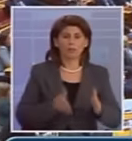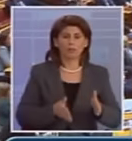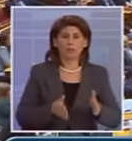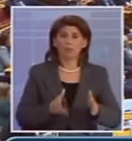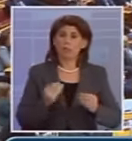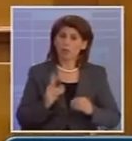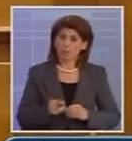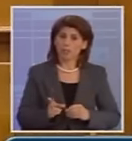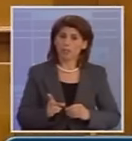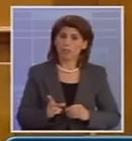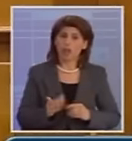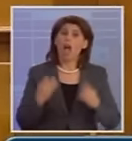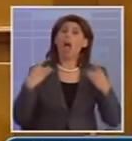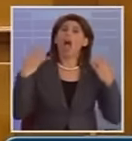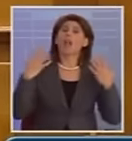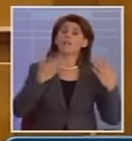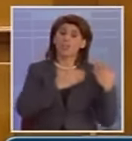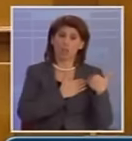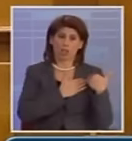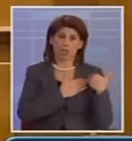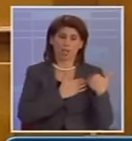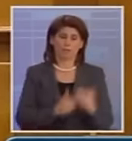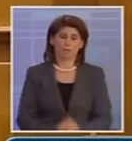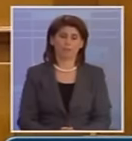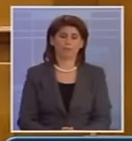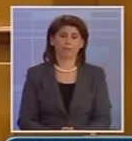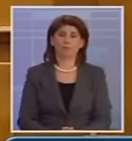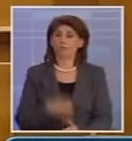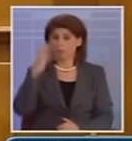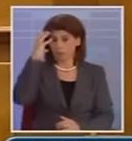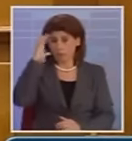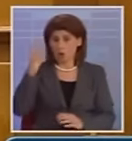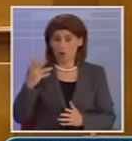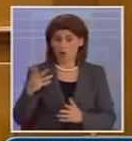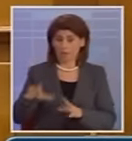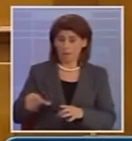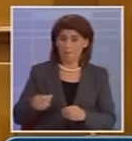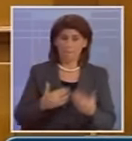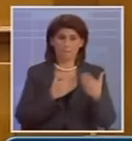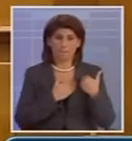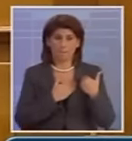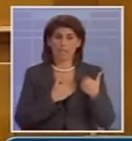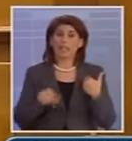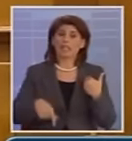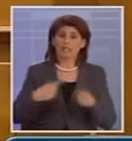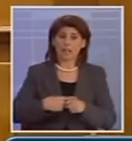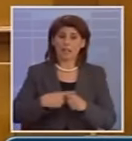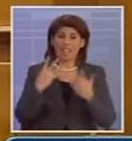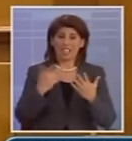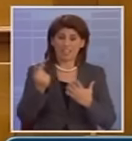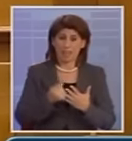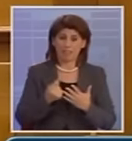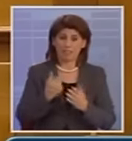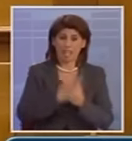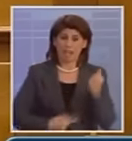ανευθυνότητα. Να σας βοηθήσω λοιπόν. Όταν αναλαμβάνεις τη χώρα σου σε κατάσταση απελπιστική με 9,5% έλλειμμα και 7